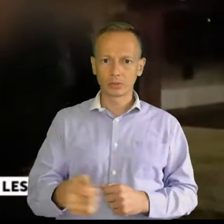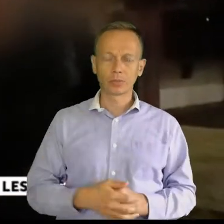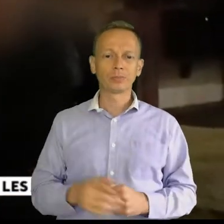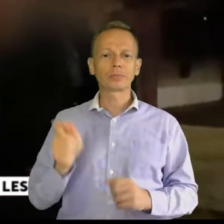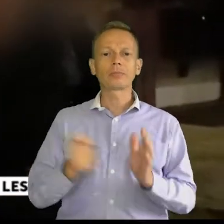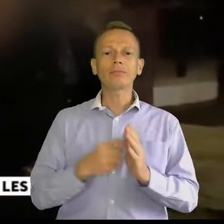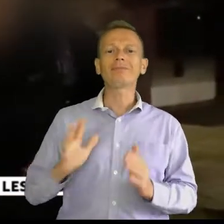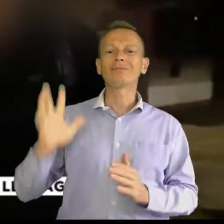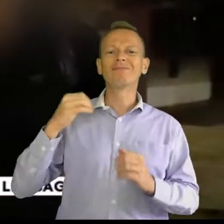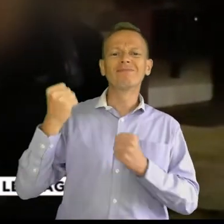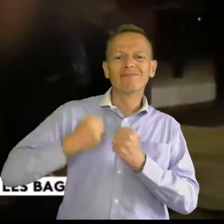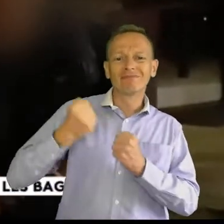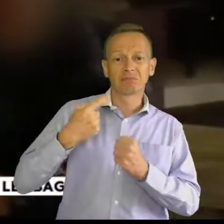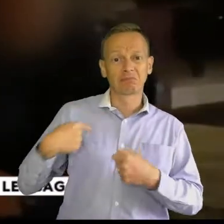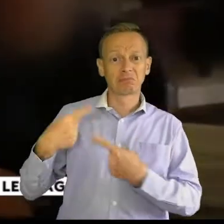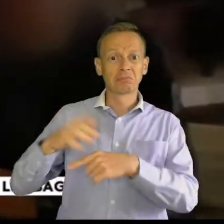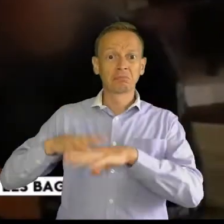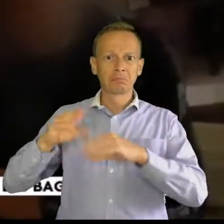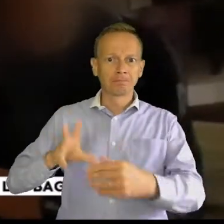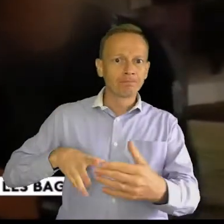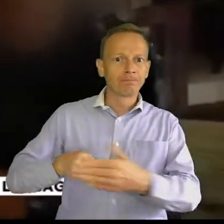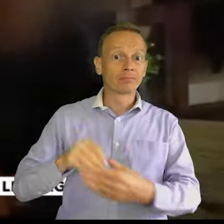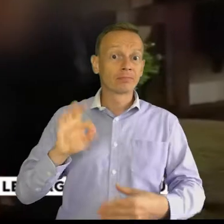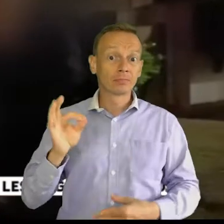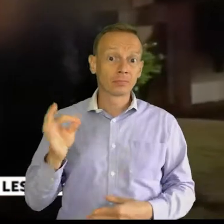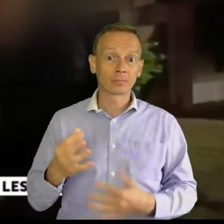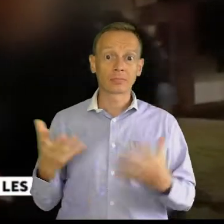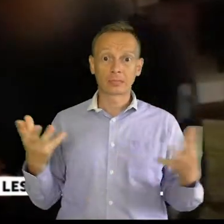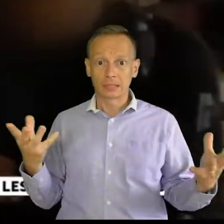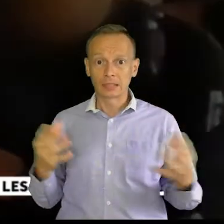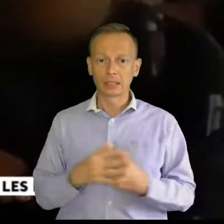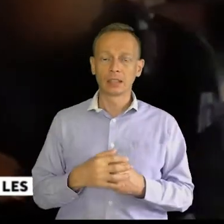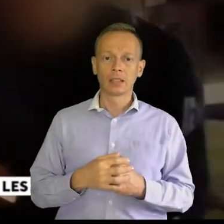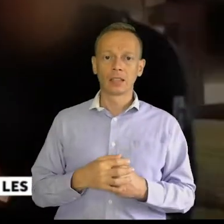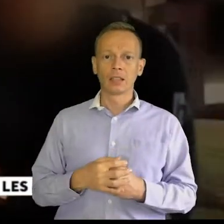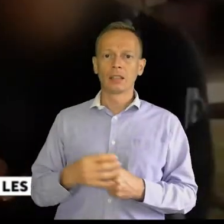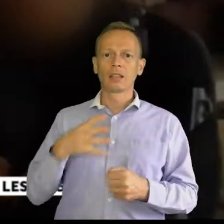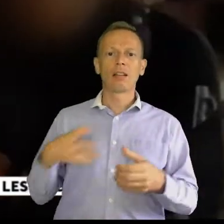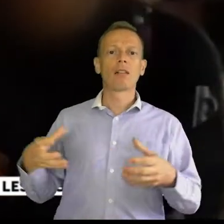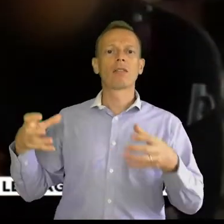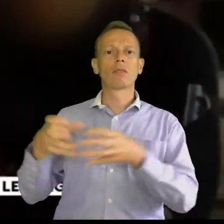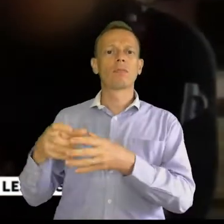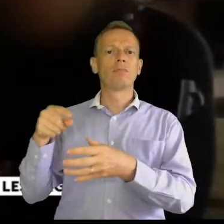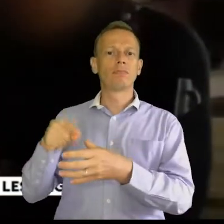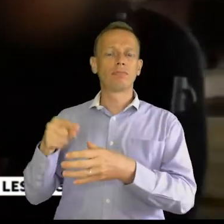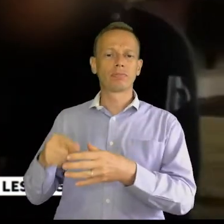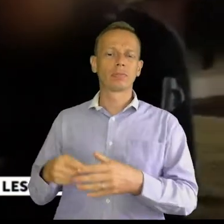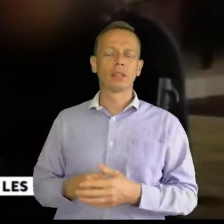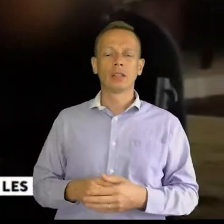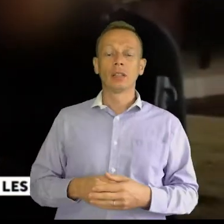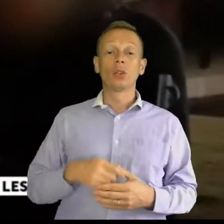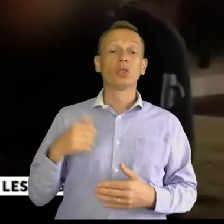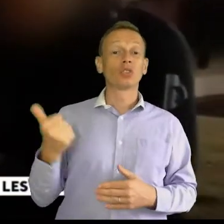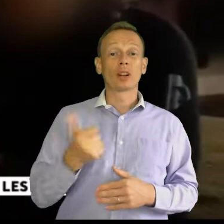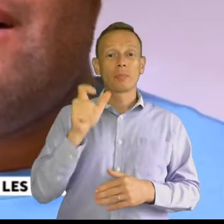fight Parce que pendant la bagarre, on était là-bas aussi. participer. On était dans le groupe